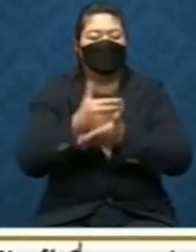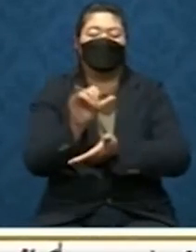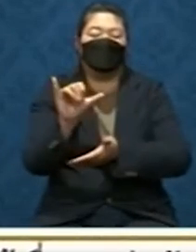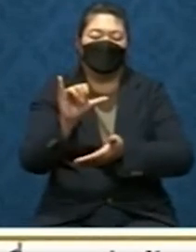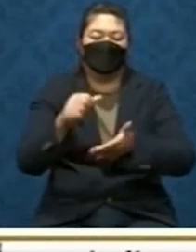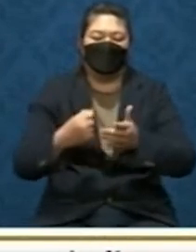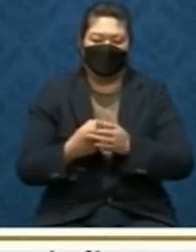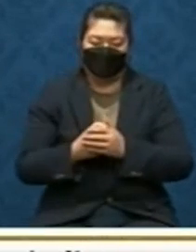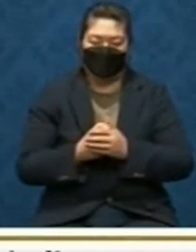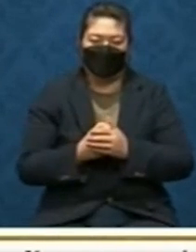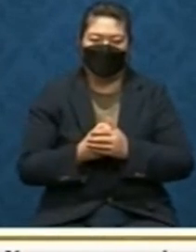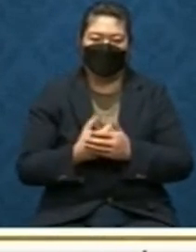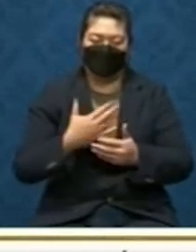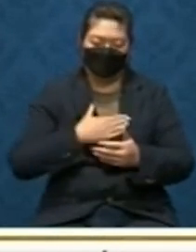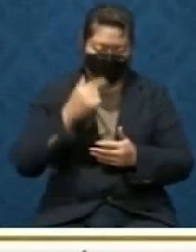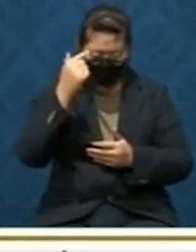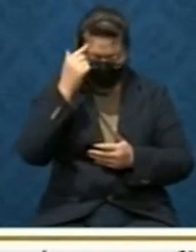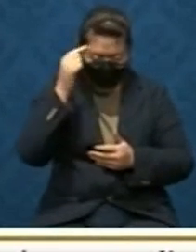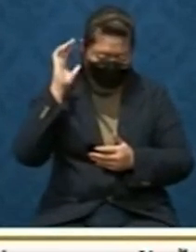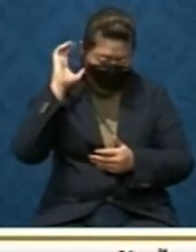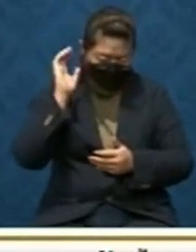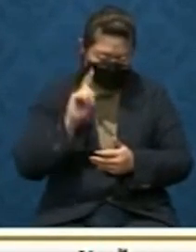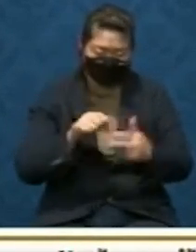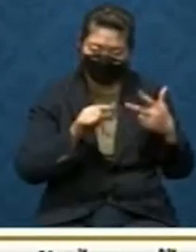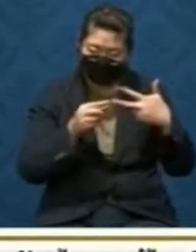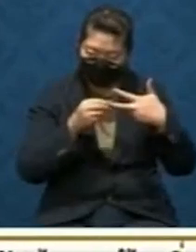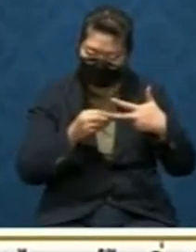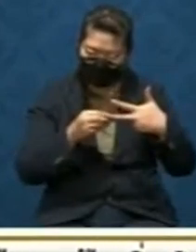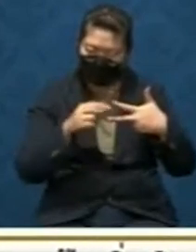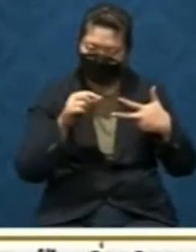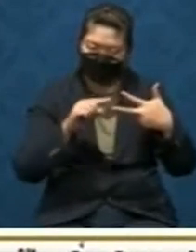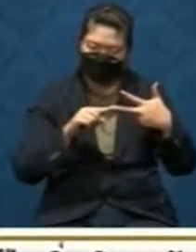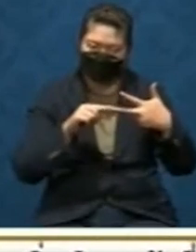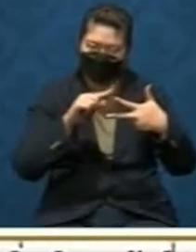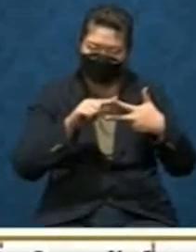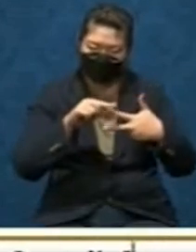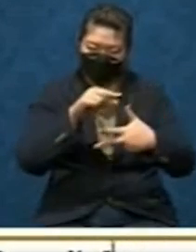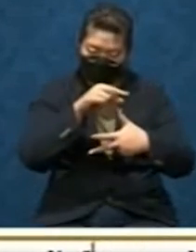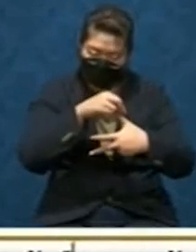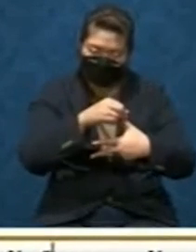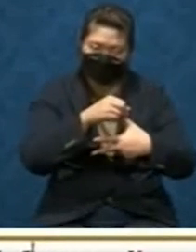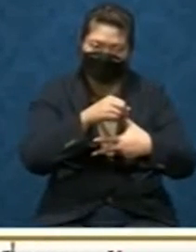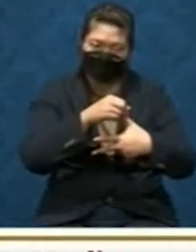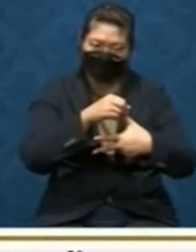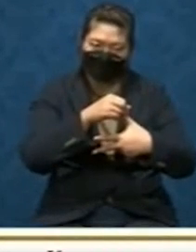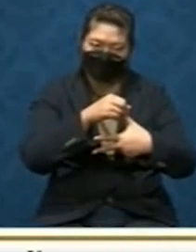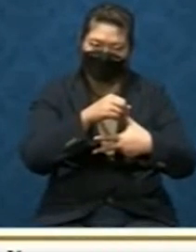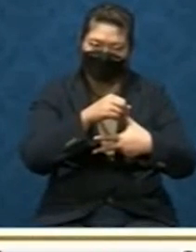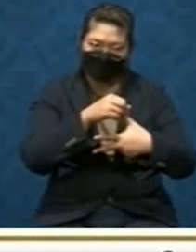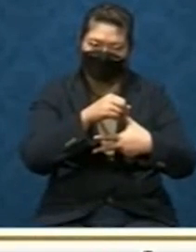เชื่อว่าถ้าเราสามารถที่จะทำตามบันได 3ข้อนี้จากใกล้กลางไกลสั้นกลาง